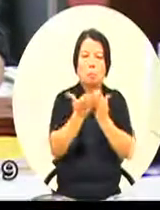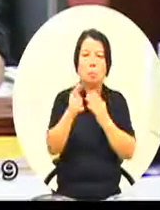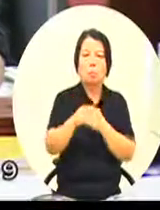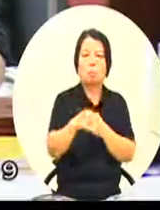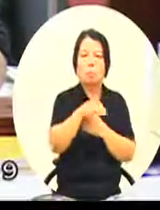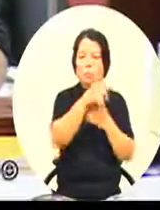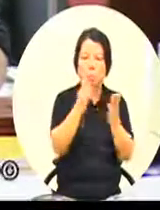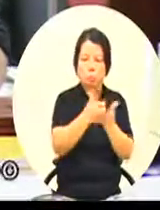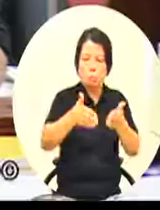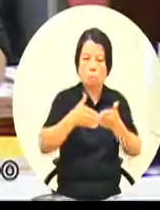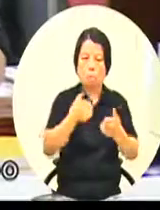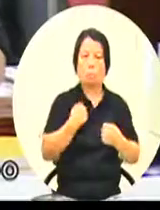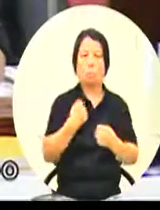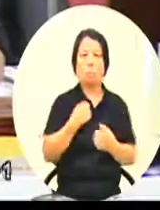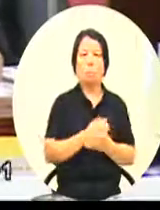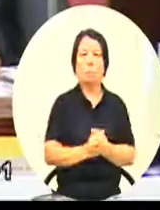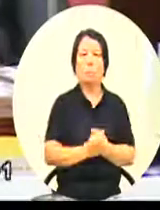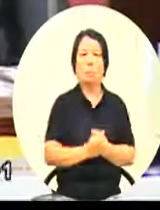要知道。